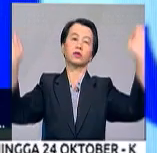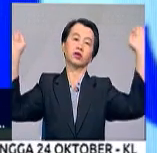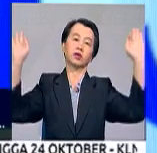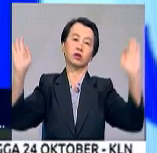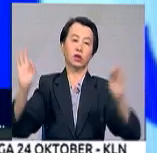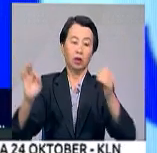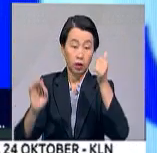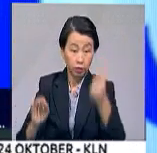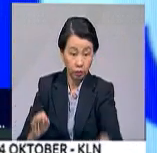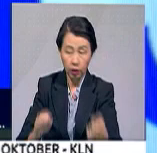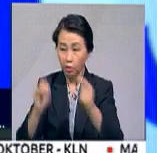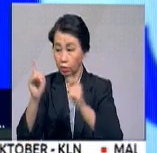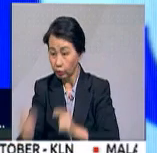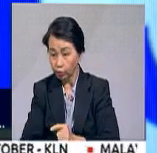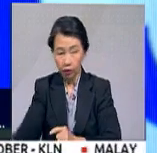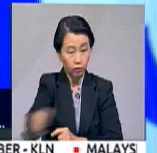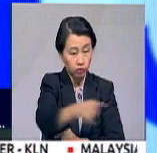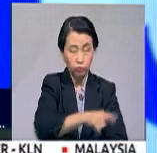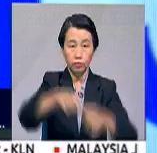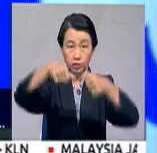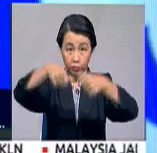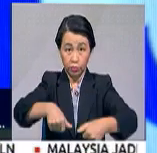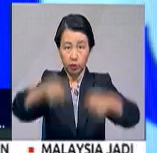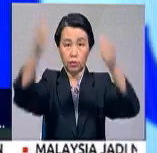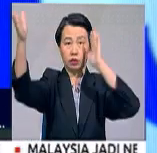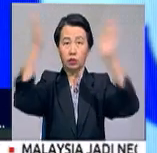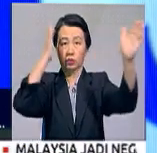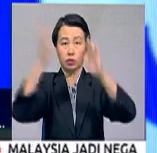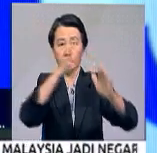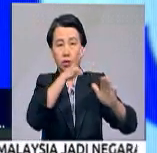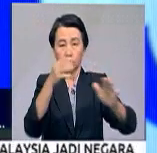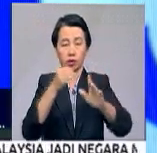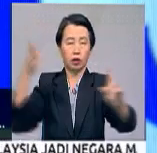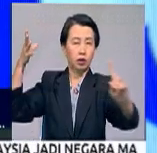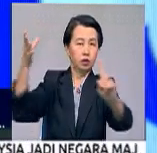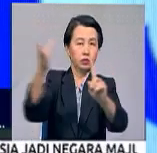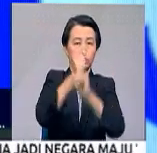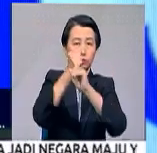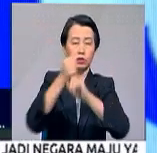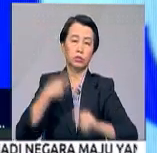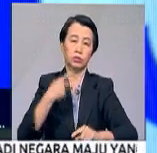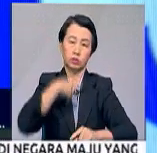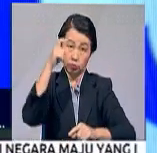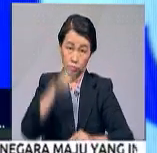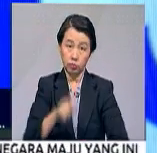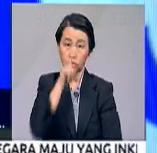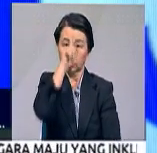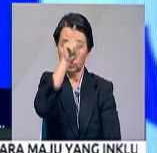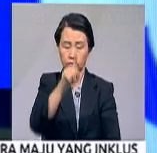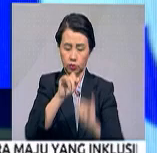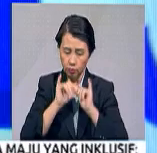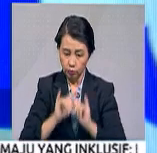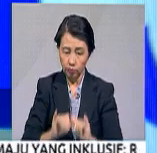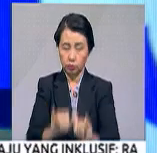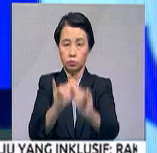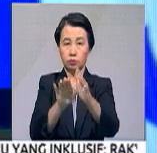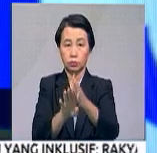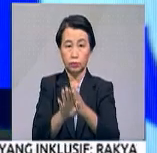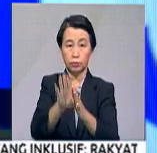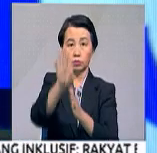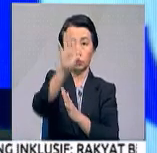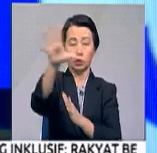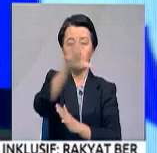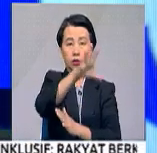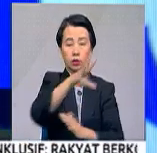a stake in the country, and to achieve that, we have to ensure sustainable development